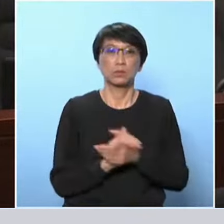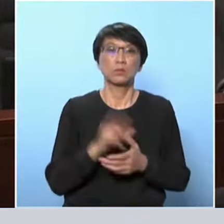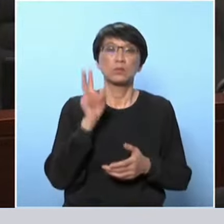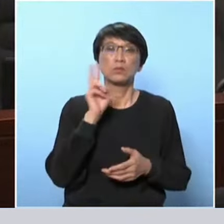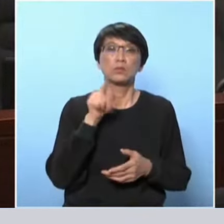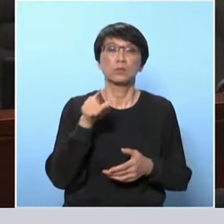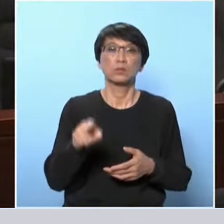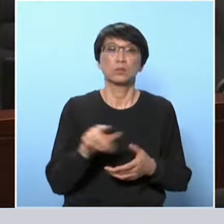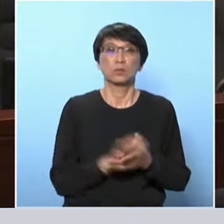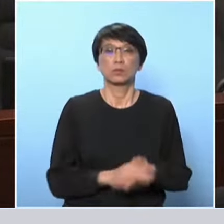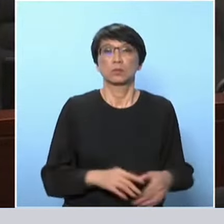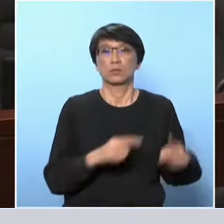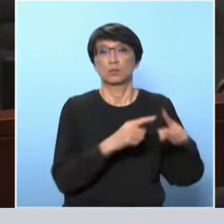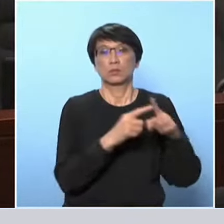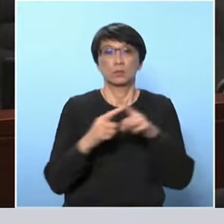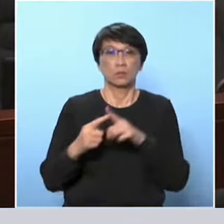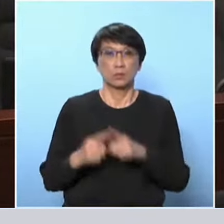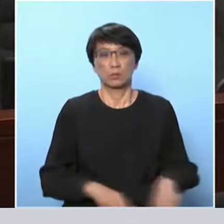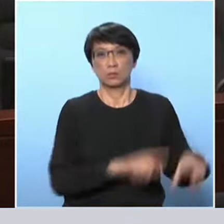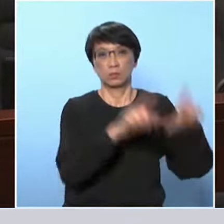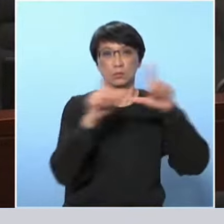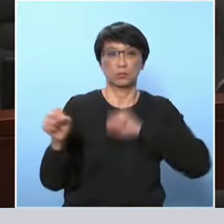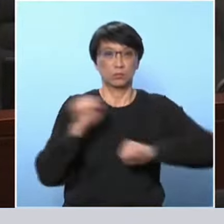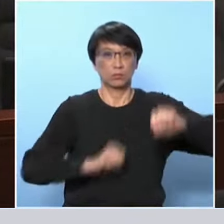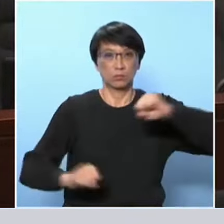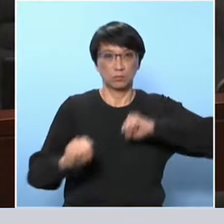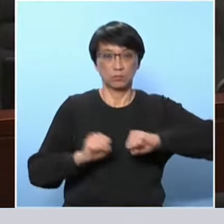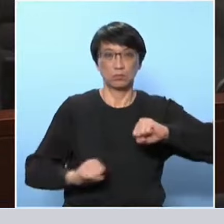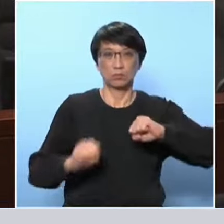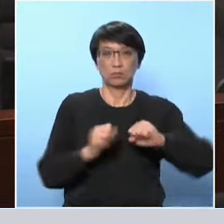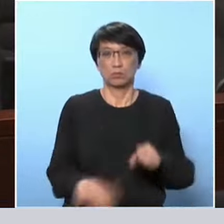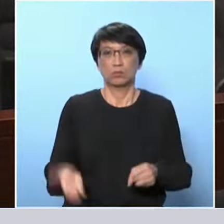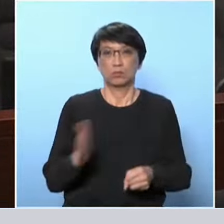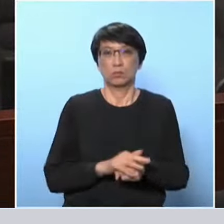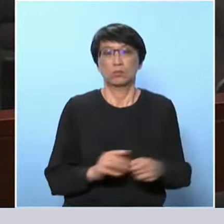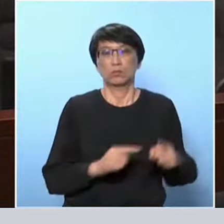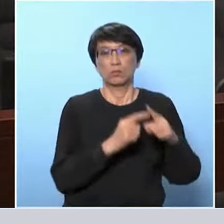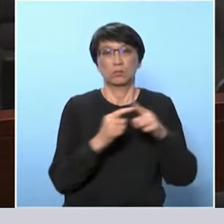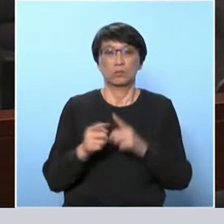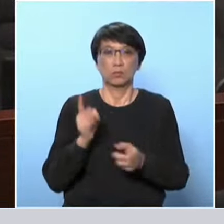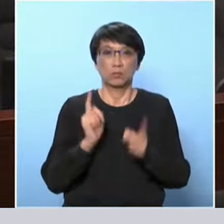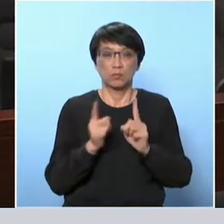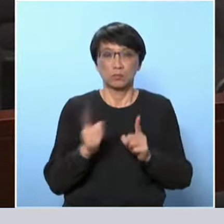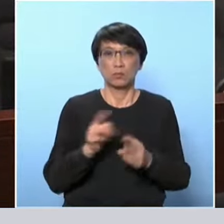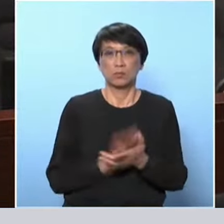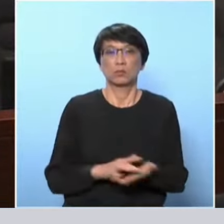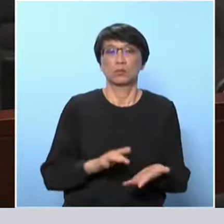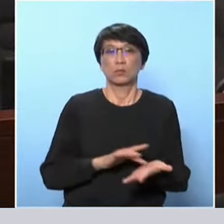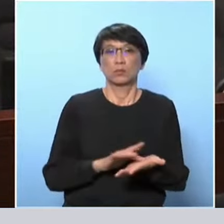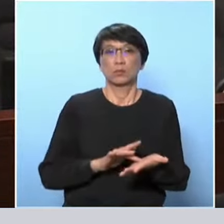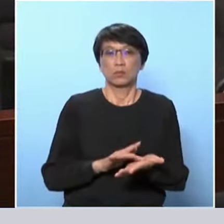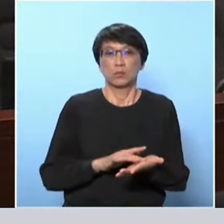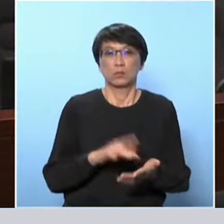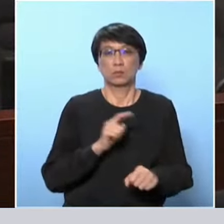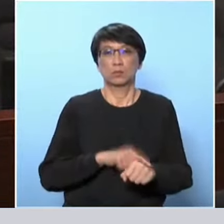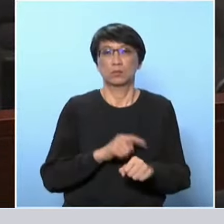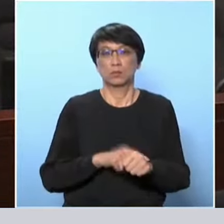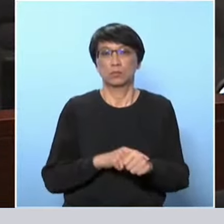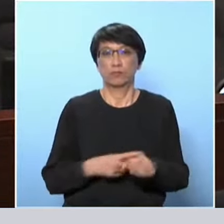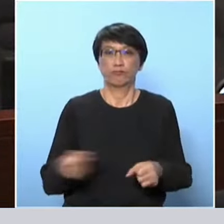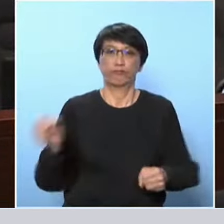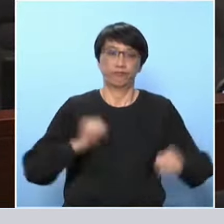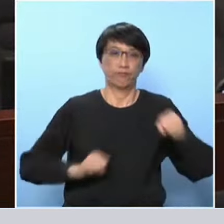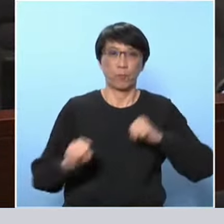話係市民茶餘飯後嘅一個活動，係填補市民可能係一啲空閒時間嘅娛樂活動。咁